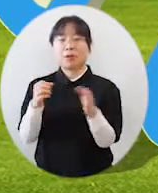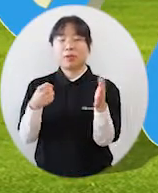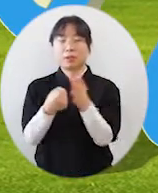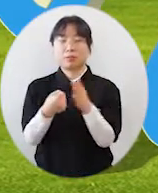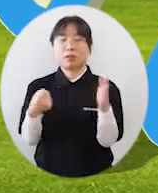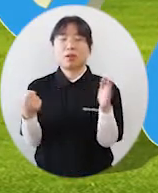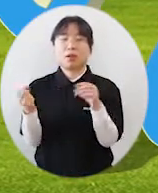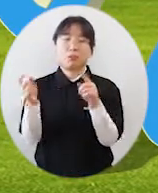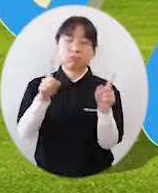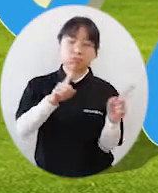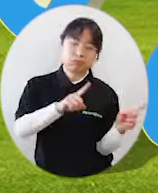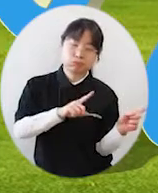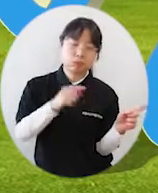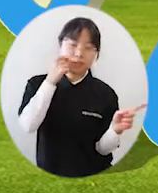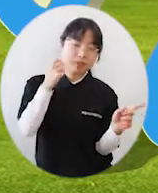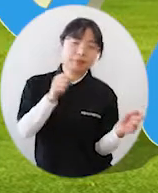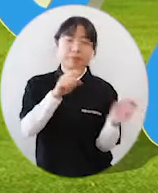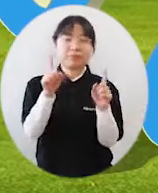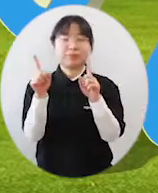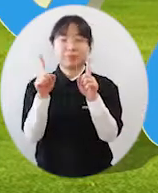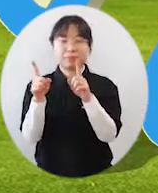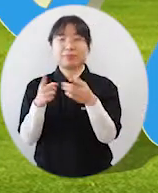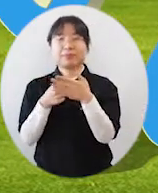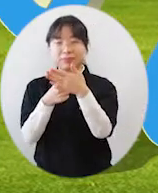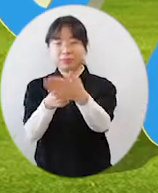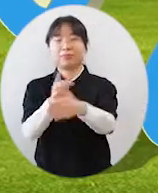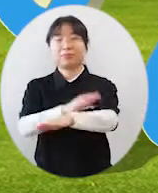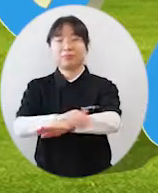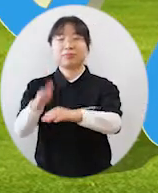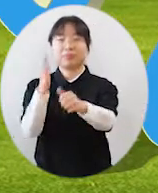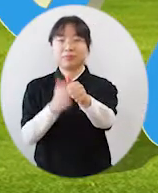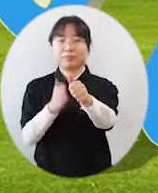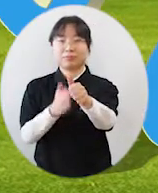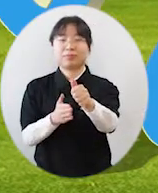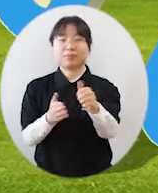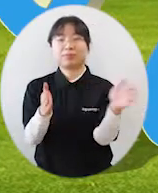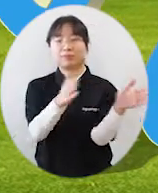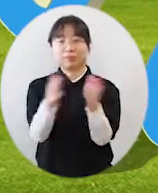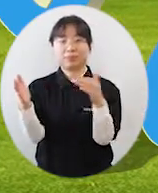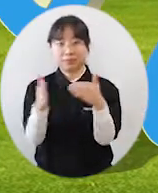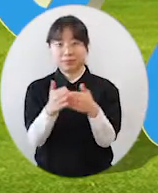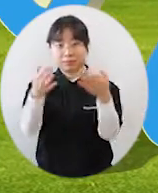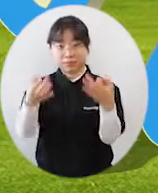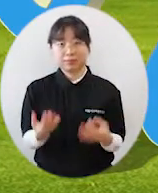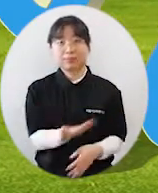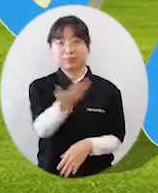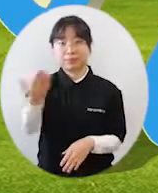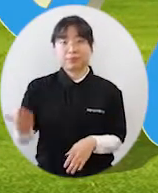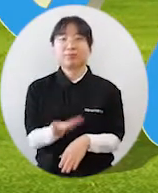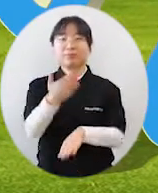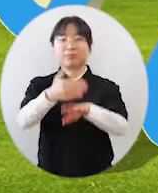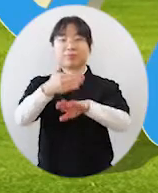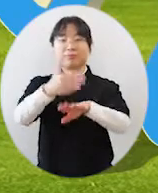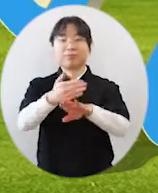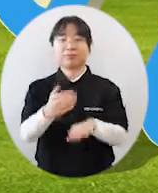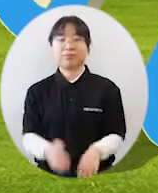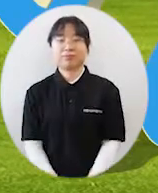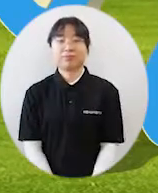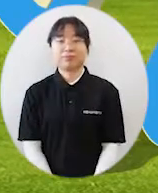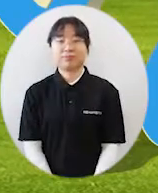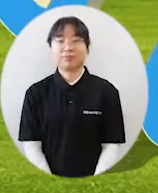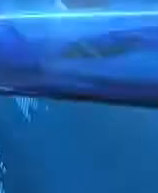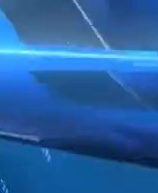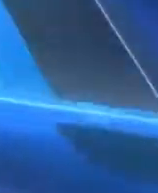우리들의 평범한 일상이 들어오기 다시한번 바라면서 준비한 뉴스를 마치겠습니다 시청해주신 여러분 봤습니다